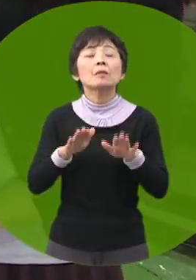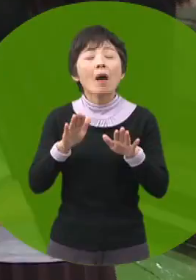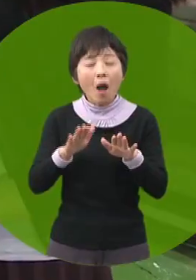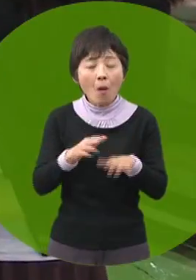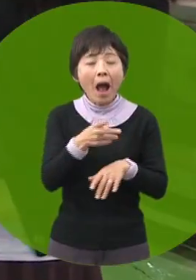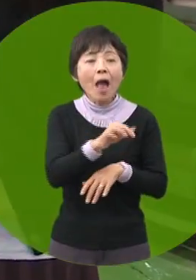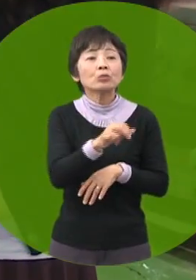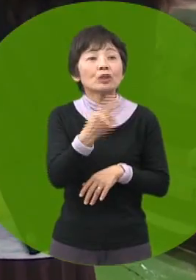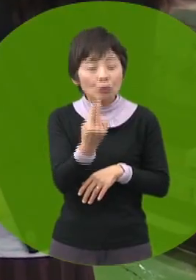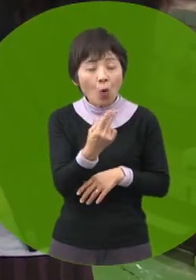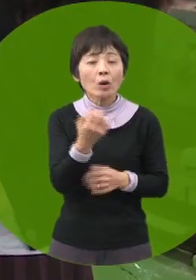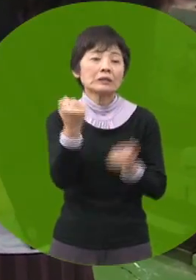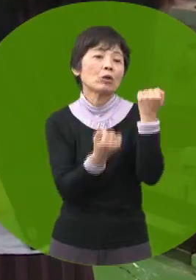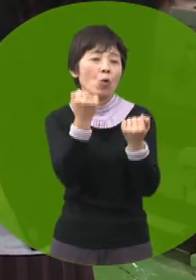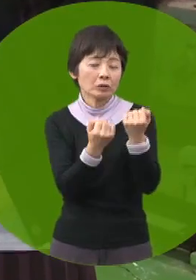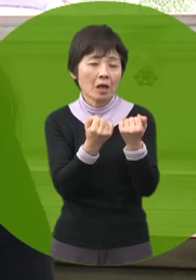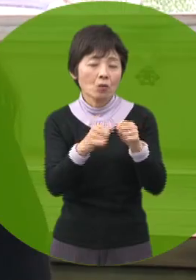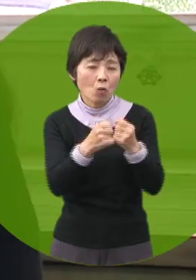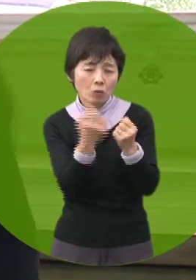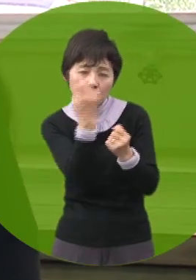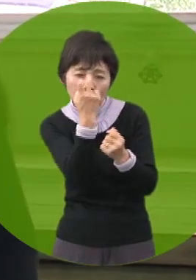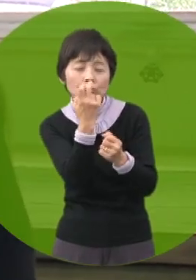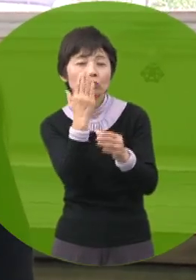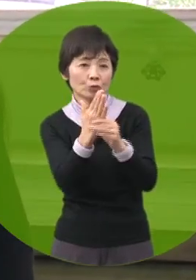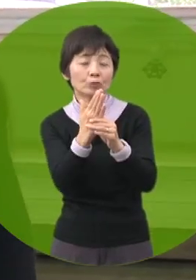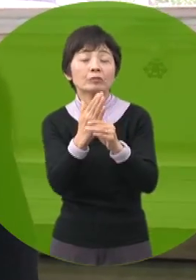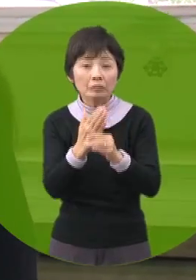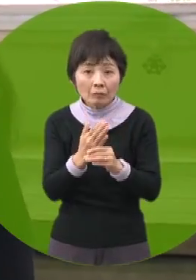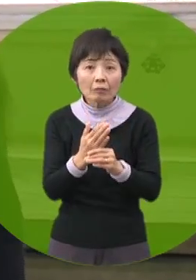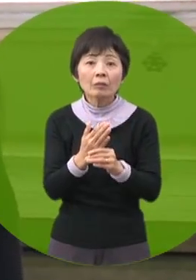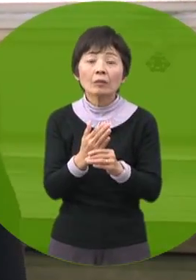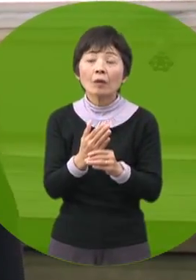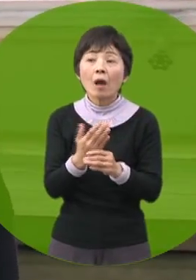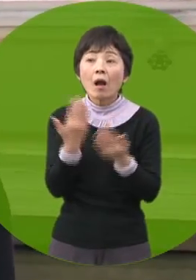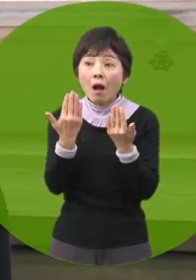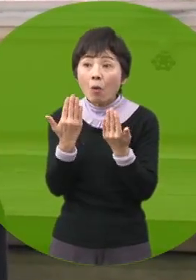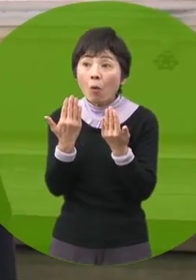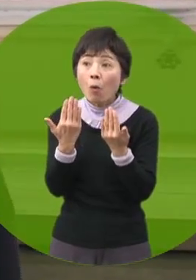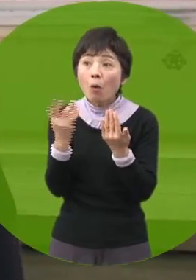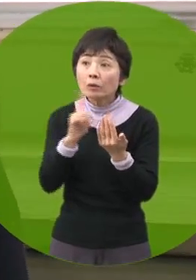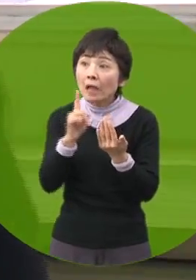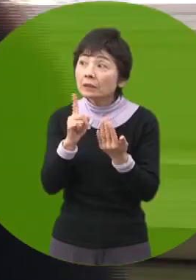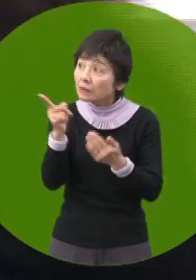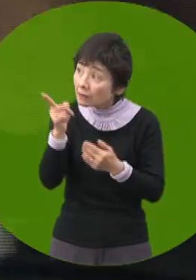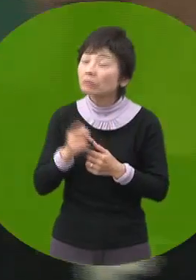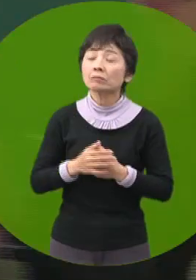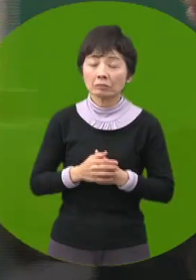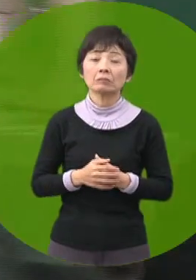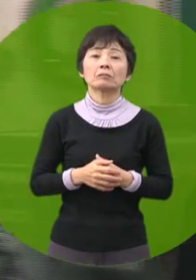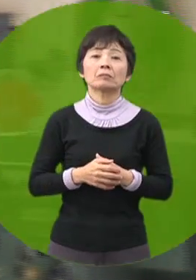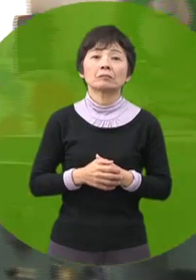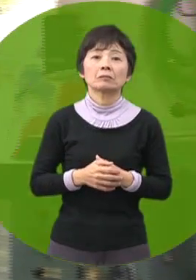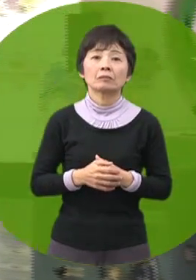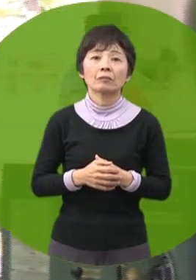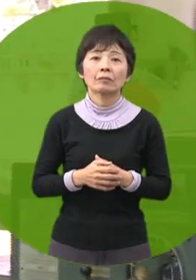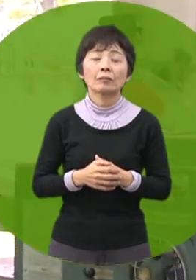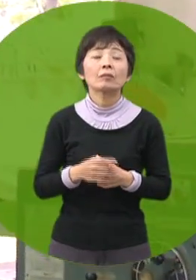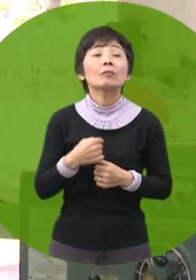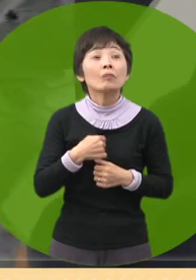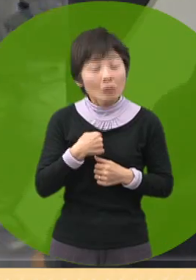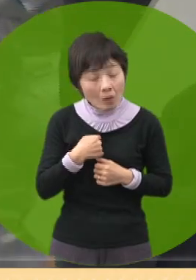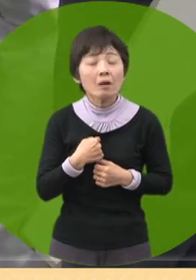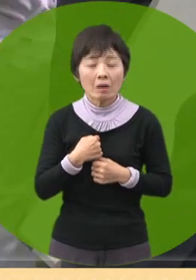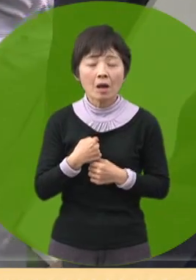リッド自動車の故障探究をしています。 自動車整備課ではどのようなことを教わるんですか？ はい、自動車整備課